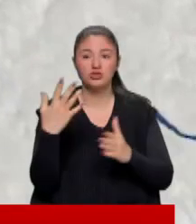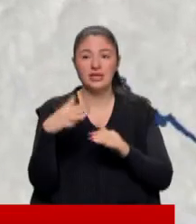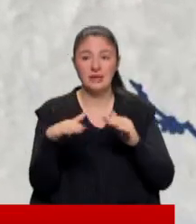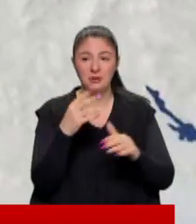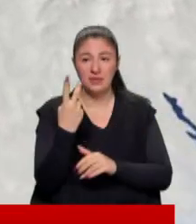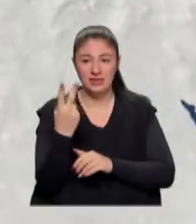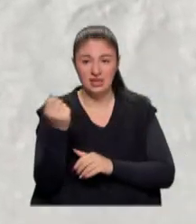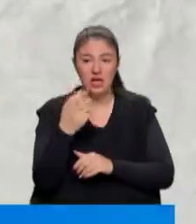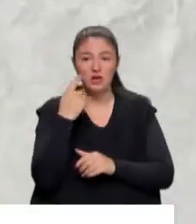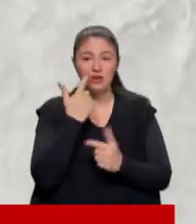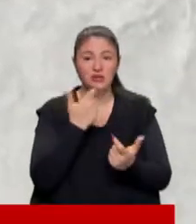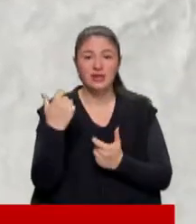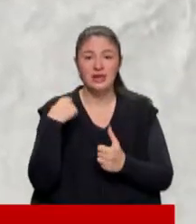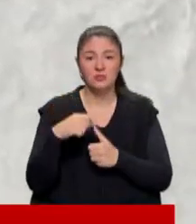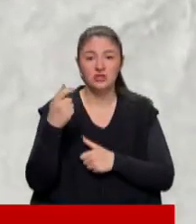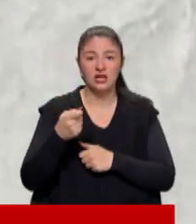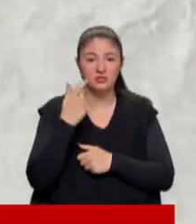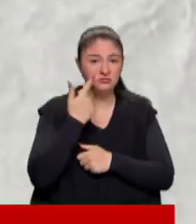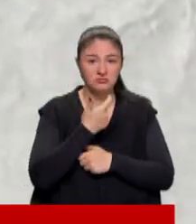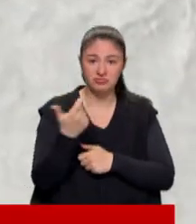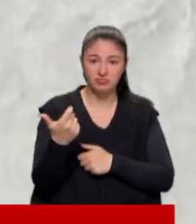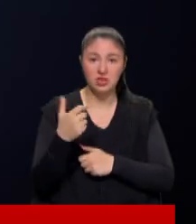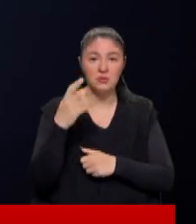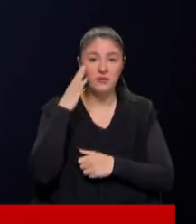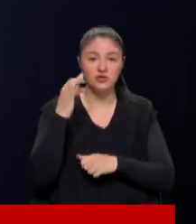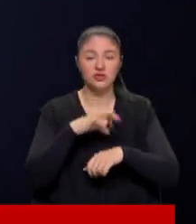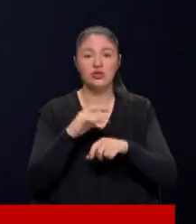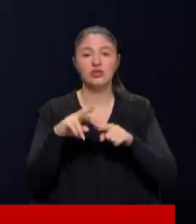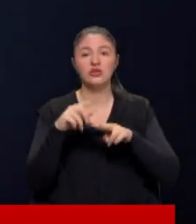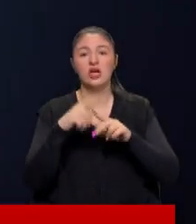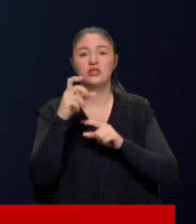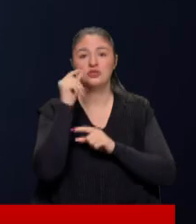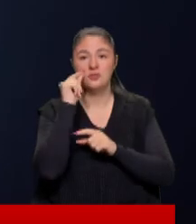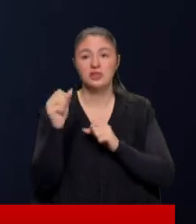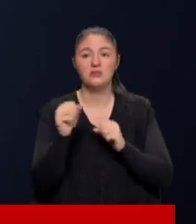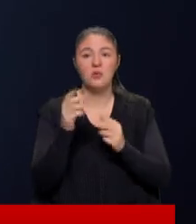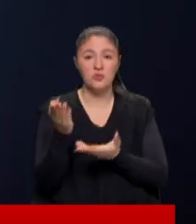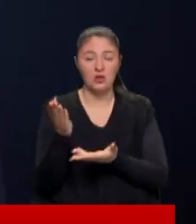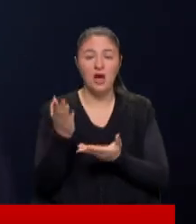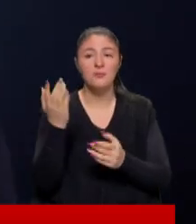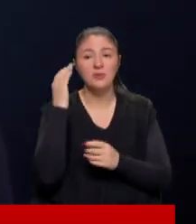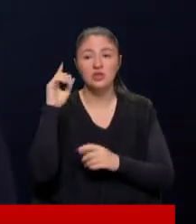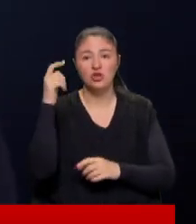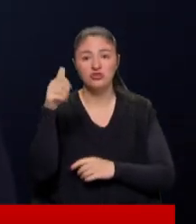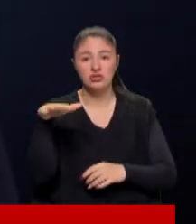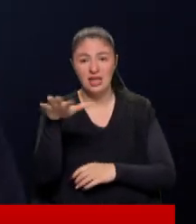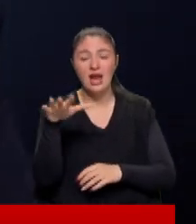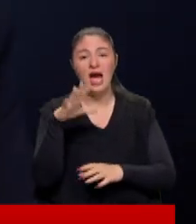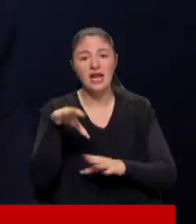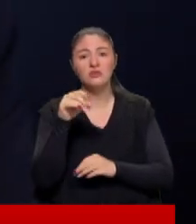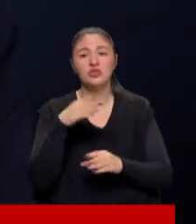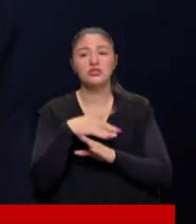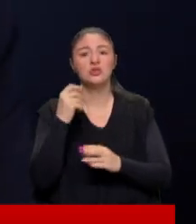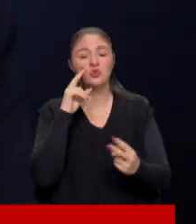büyüklüğündeki depremler gözleri yeniden bu gerçeğe çevirdi. Profesör Doktor Naci Görür'ün de tepkisi buna. Başta yöneticiler herkesin bu